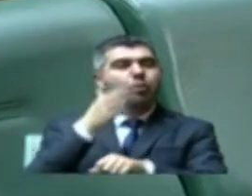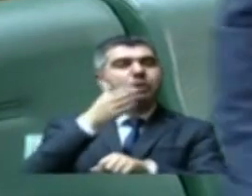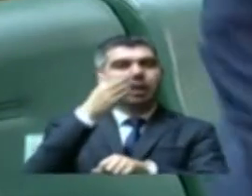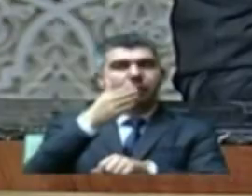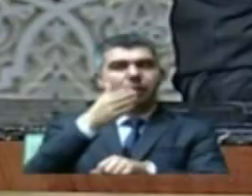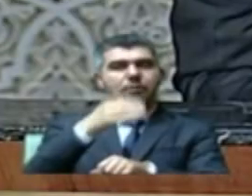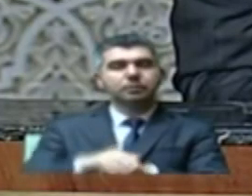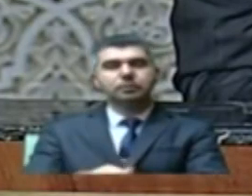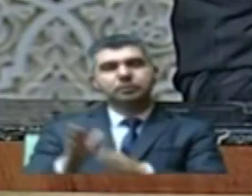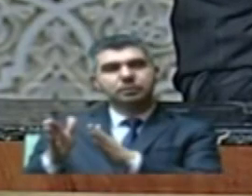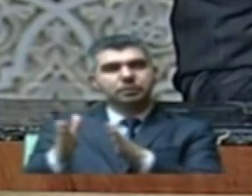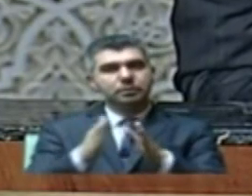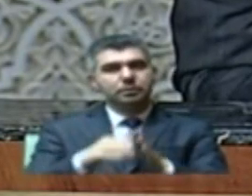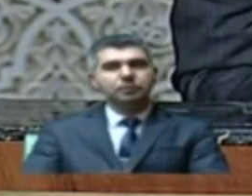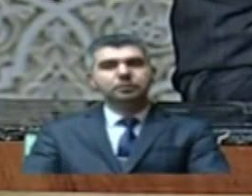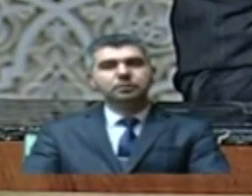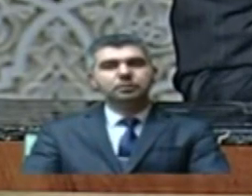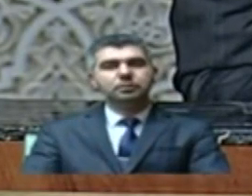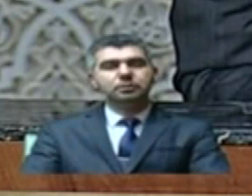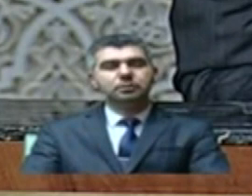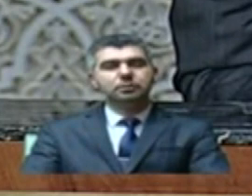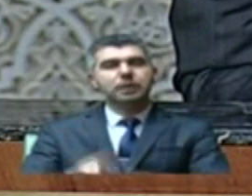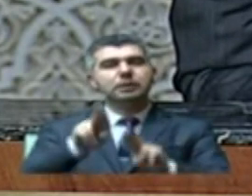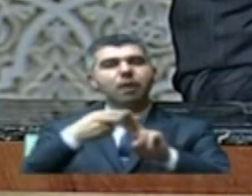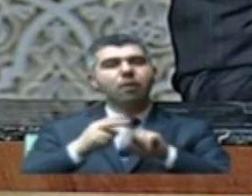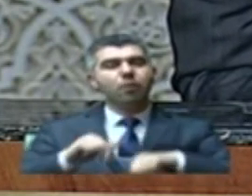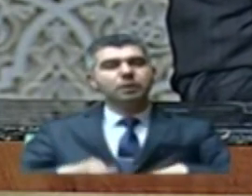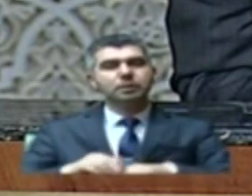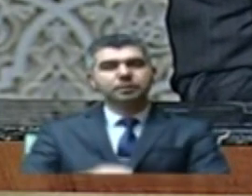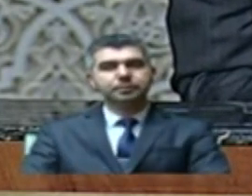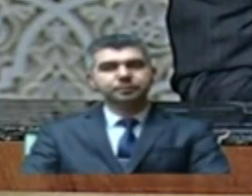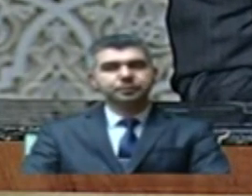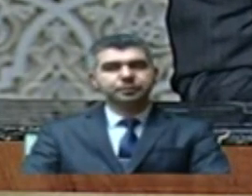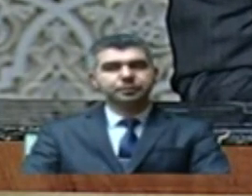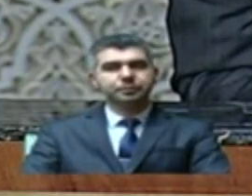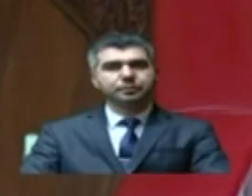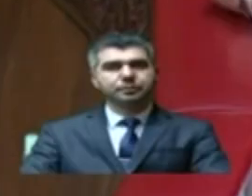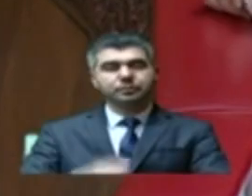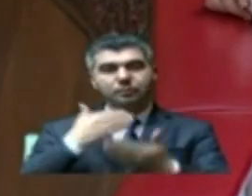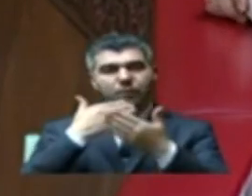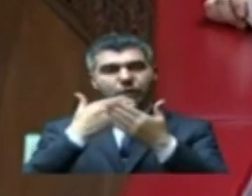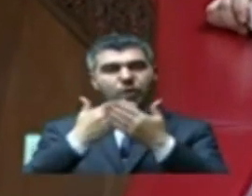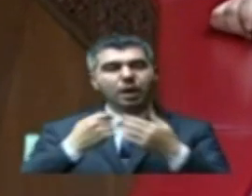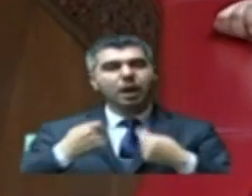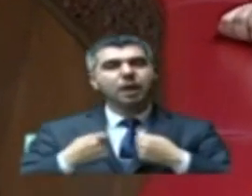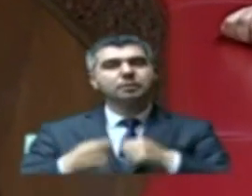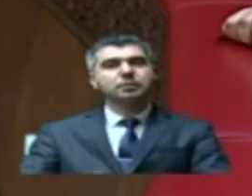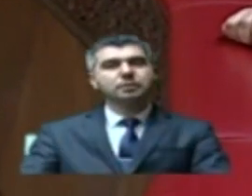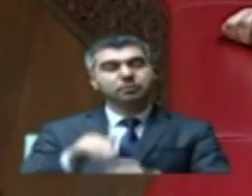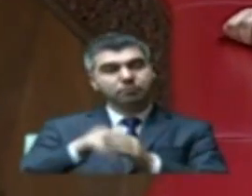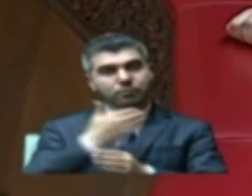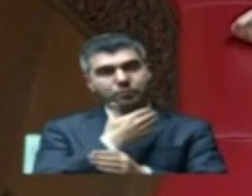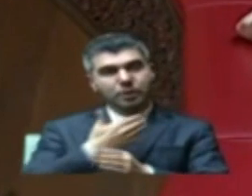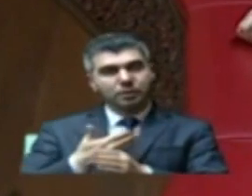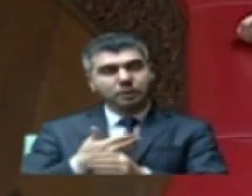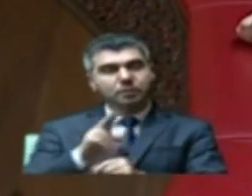شكرا السيد المستشار، لكم الكلمة السيد الكاتب الدولة يجمع السؤال، تفضلي. السيد الرئيس، شكرا السيد المستشار